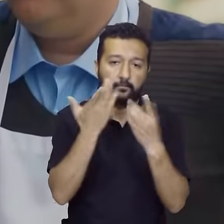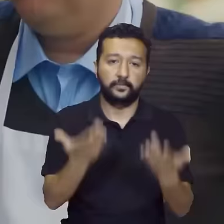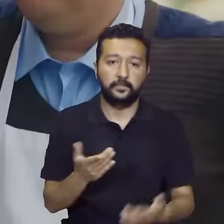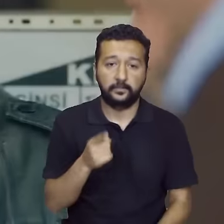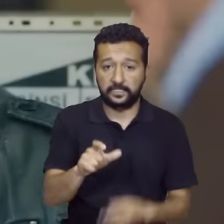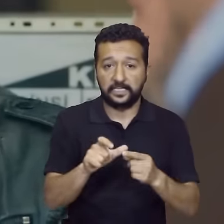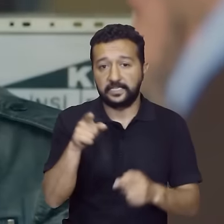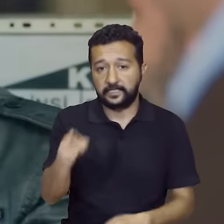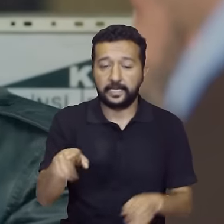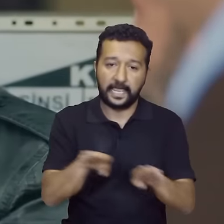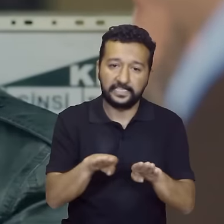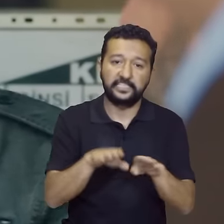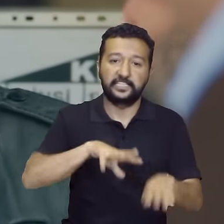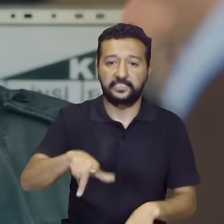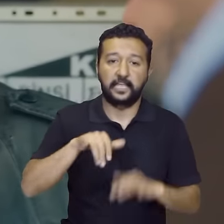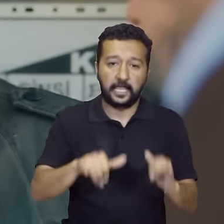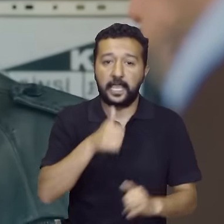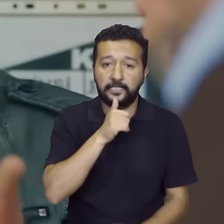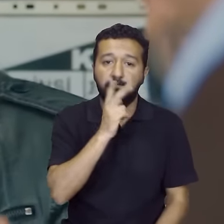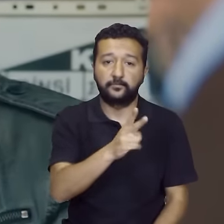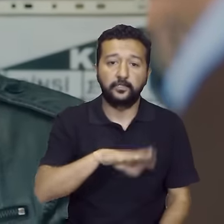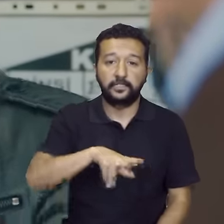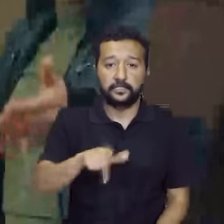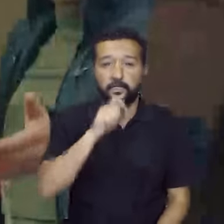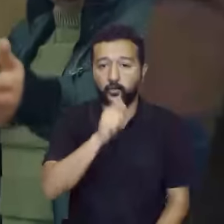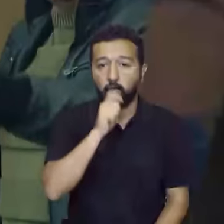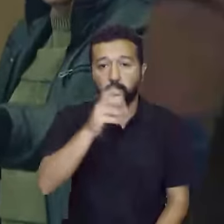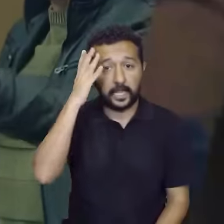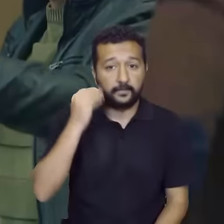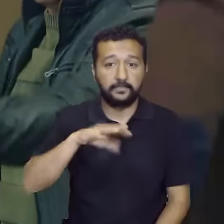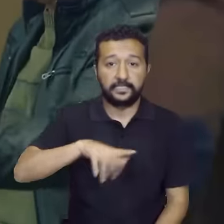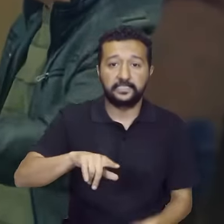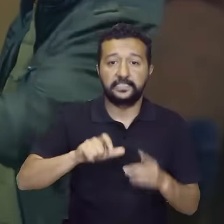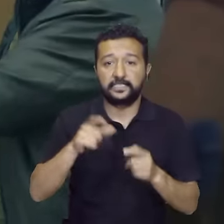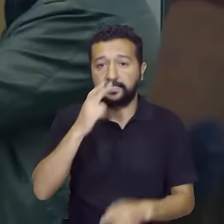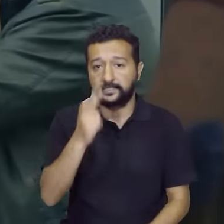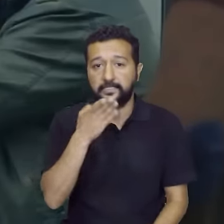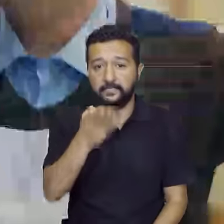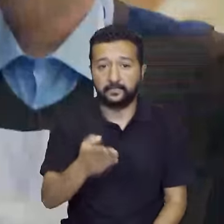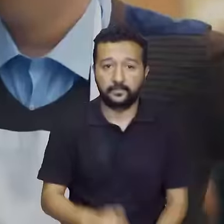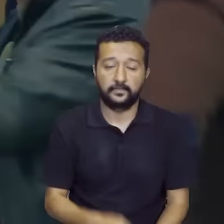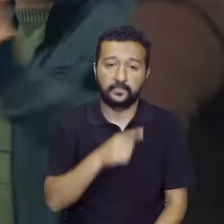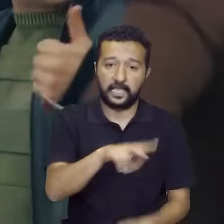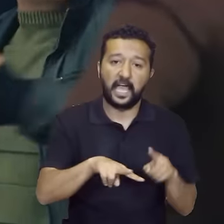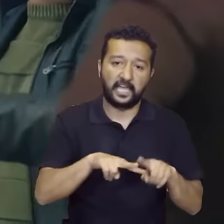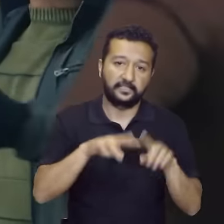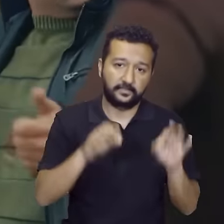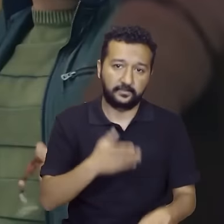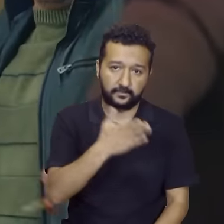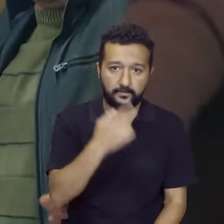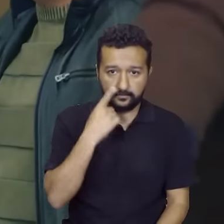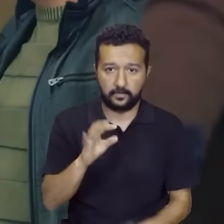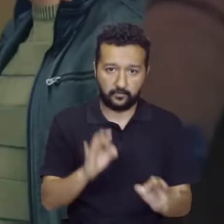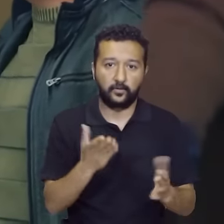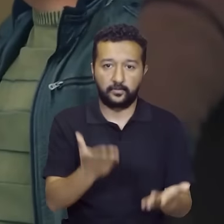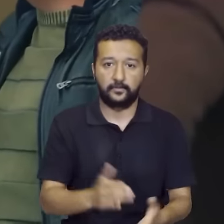şey. Şener eşittir hırsız. Adam hırsızın sözlük anlamı. Hırsız, Şener, sahtekar, arsız. Arsız,